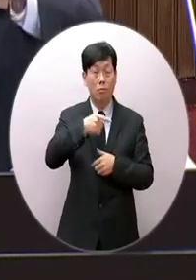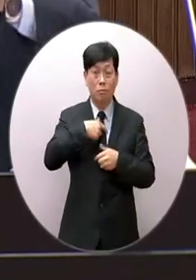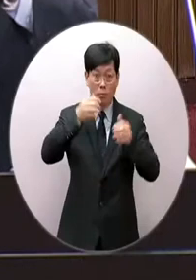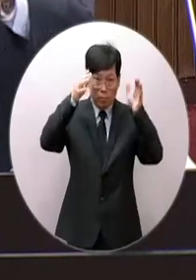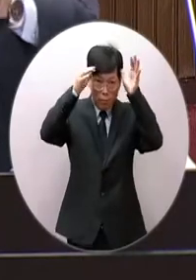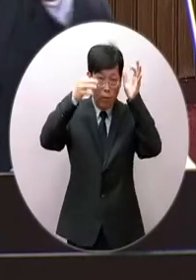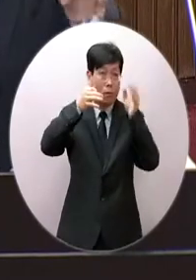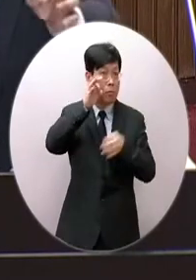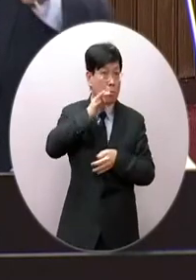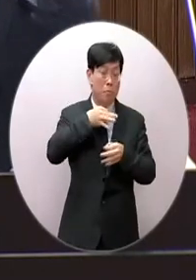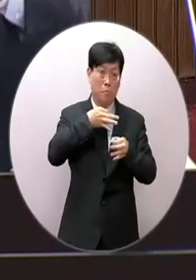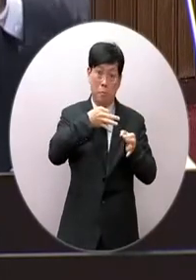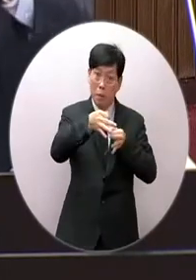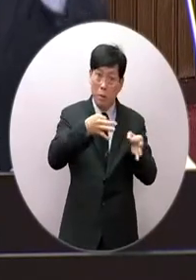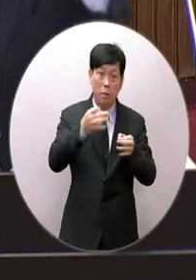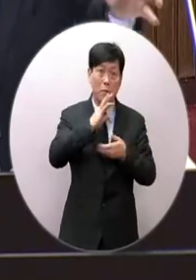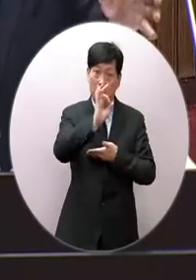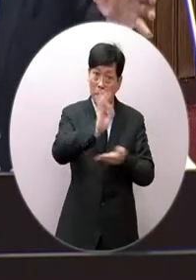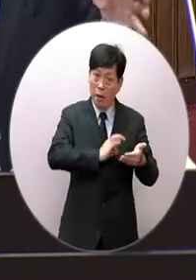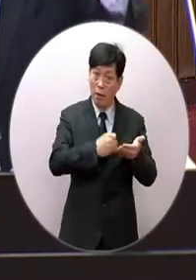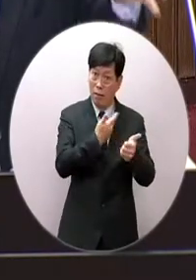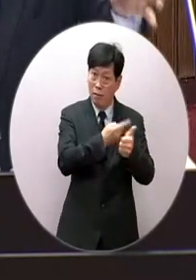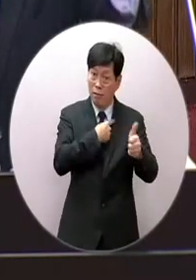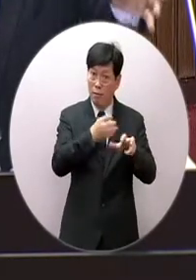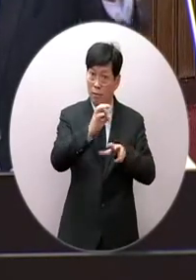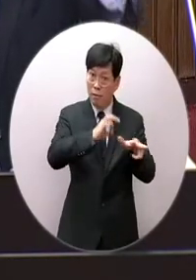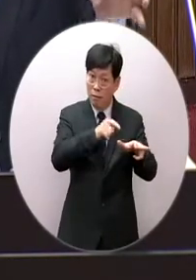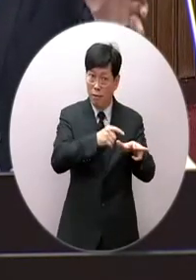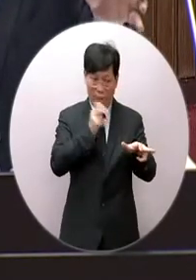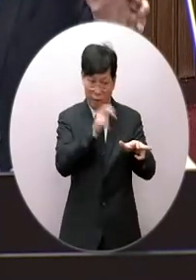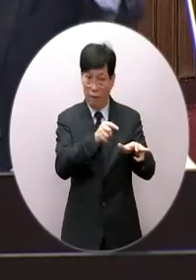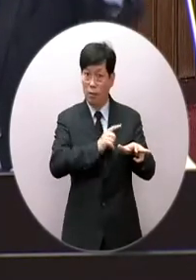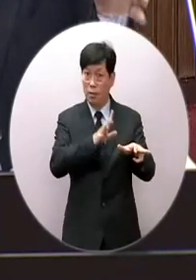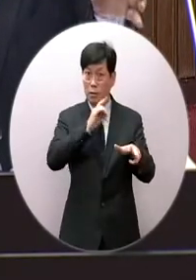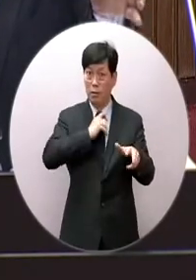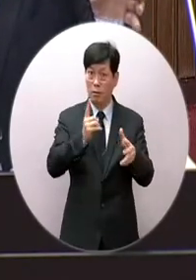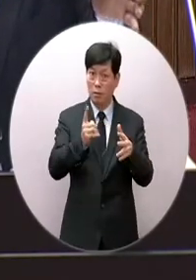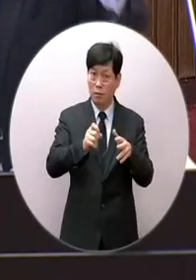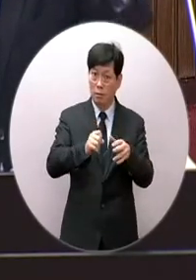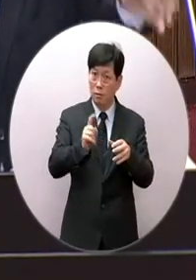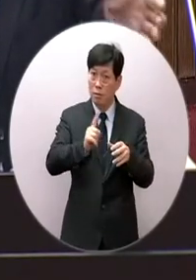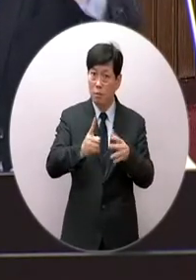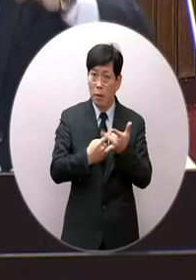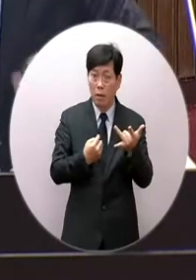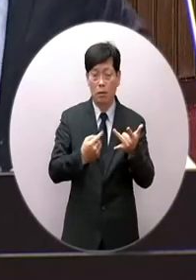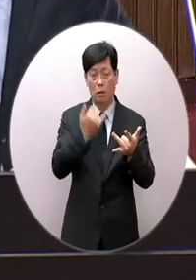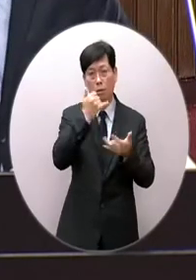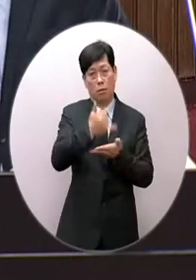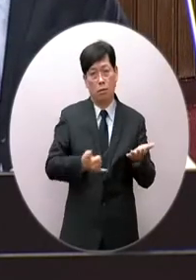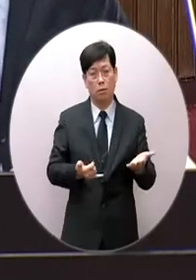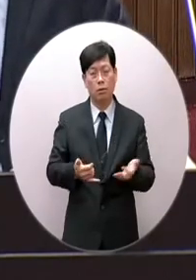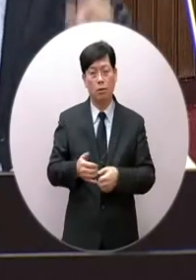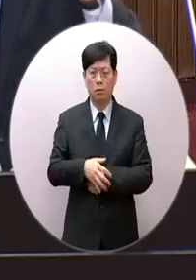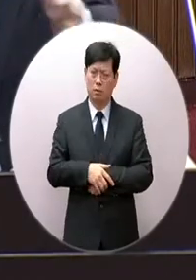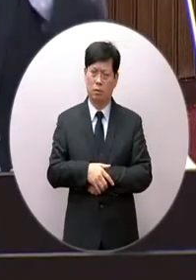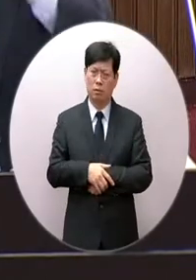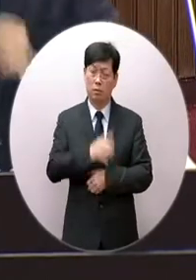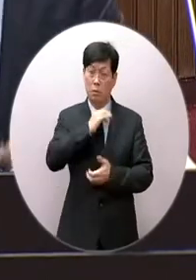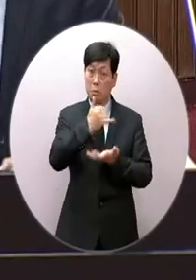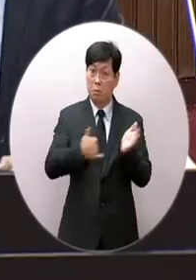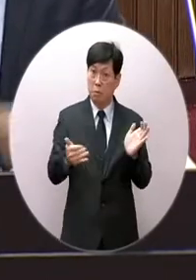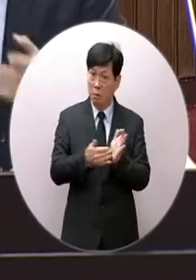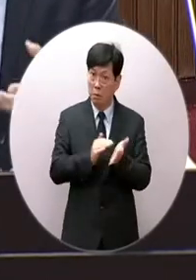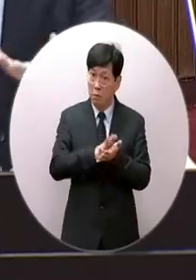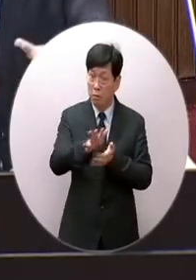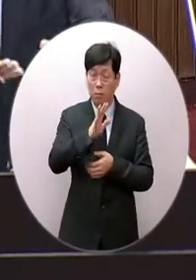如果说买方卖方，如果卖方卖了犬猫，买方发现有瑕疵或者有一些东西的话，买方可以退货。啊，退货